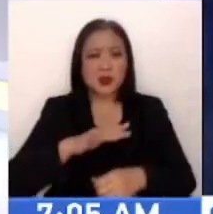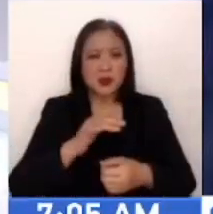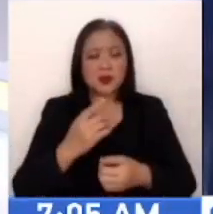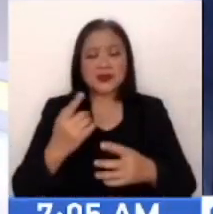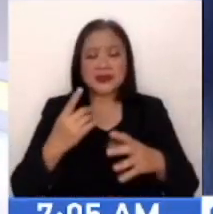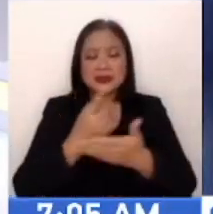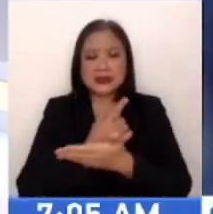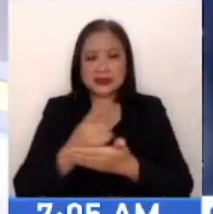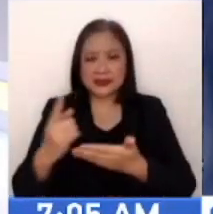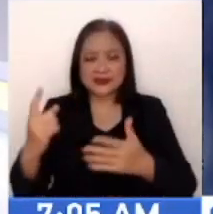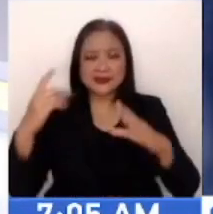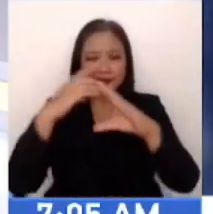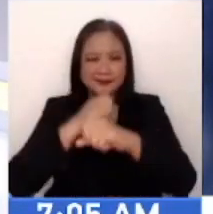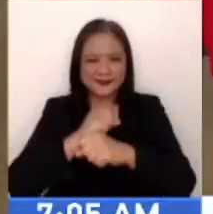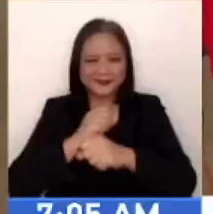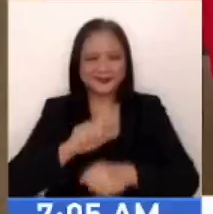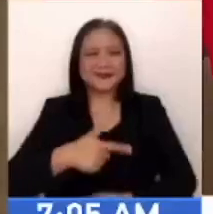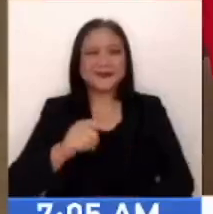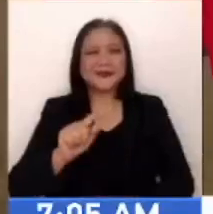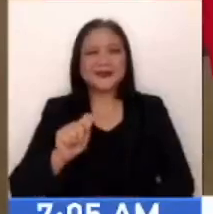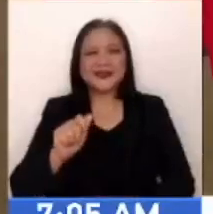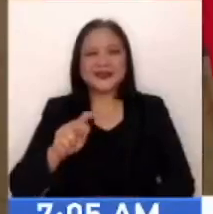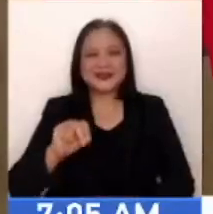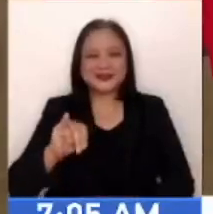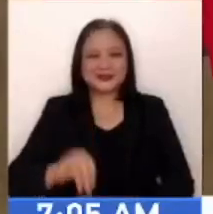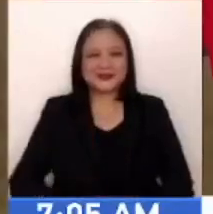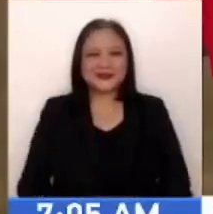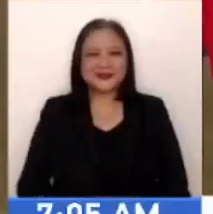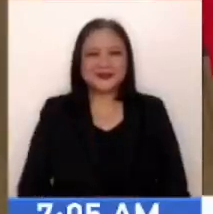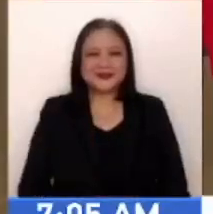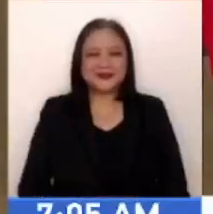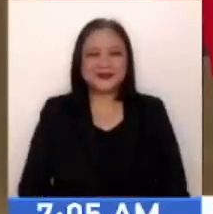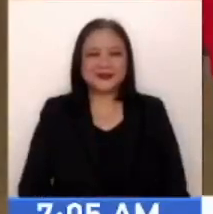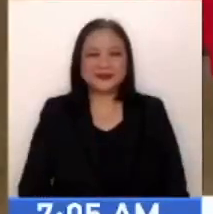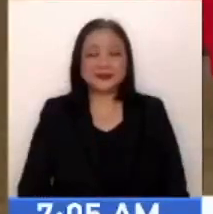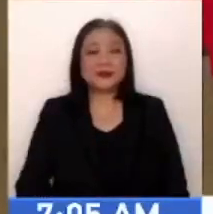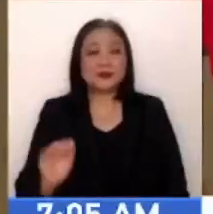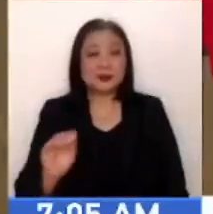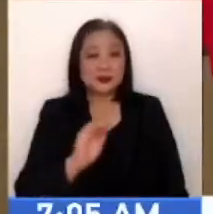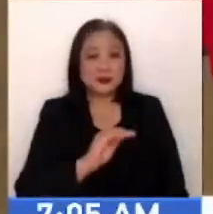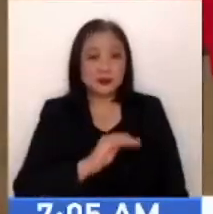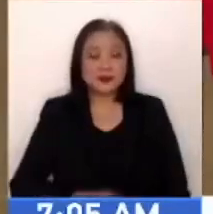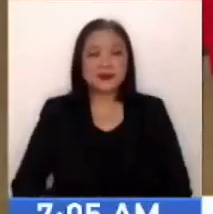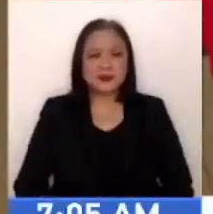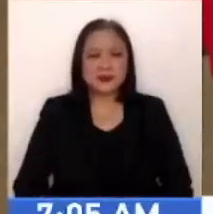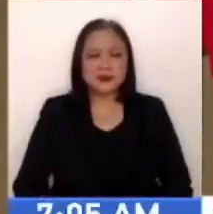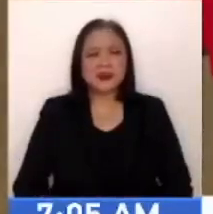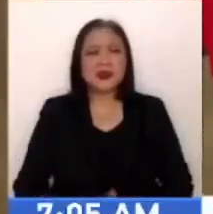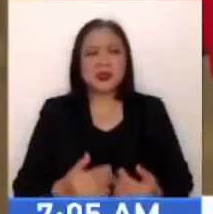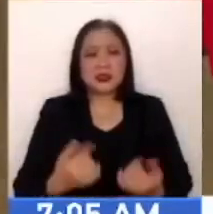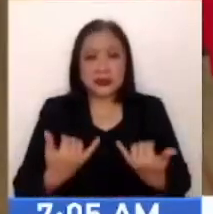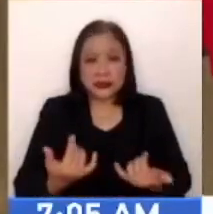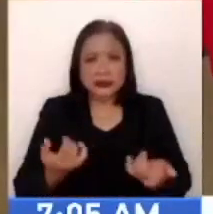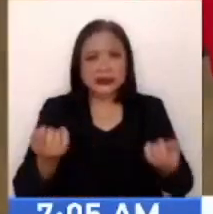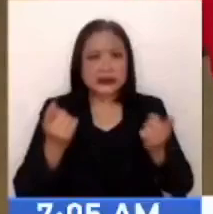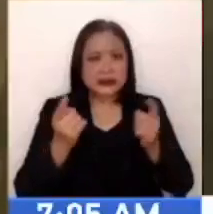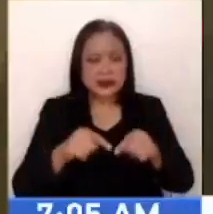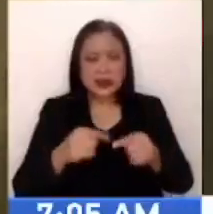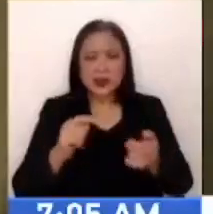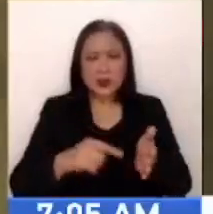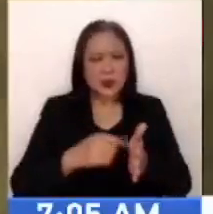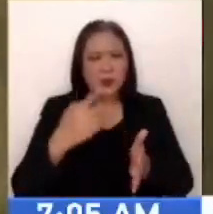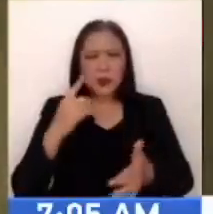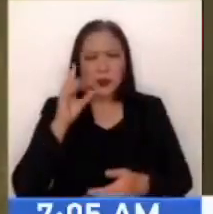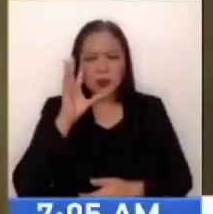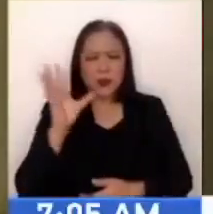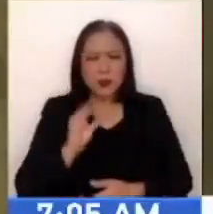Tani. Mang Tani! Oh, Igan, mga kapuso, ha, bihirang pagkakataon po yung magkaroon tayo ng dalawang magkasunod na